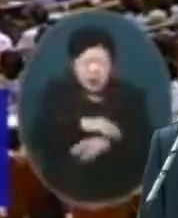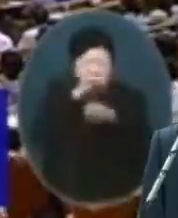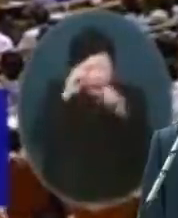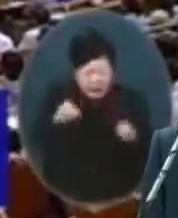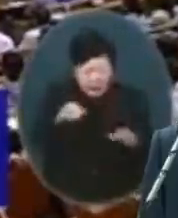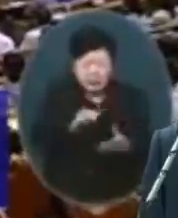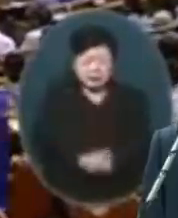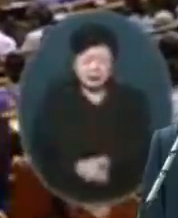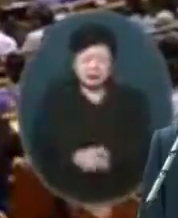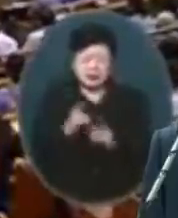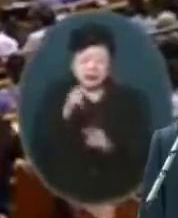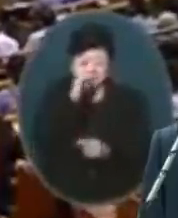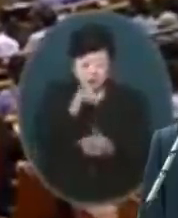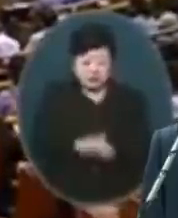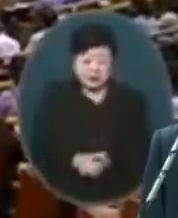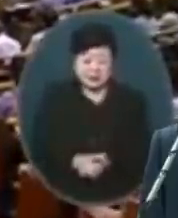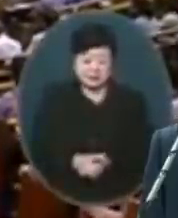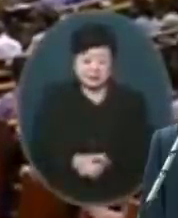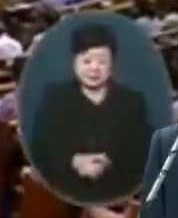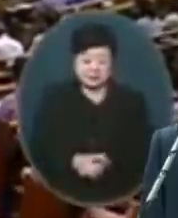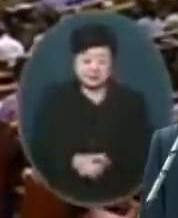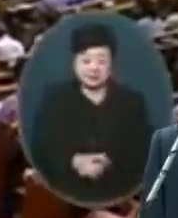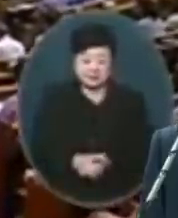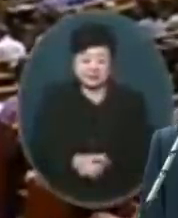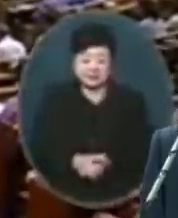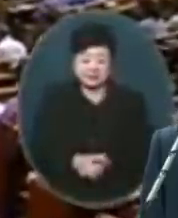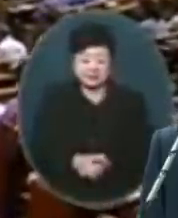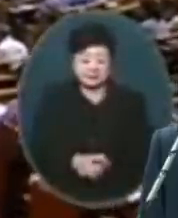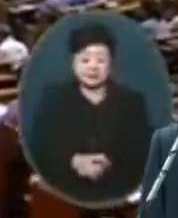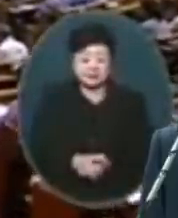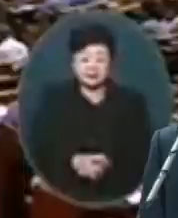허사로다라고 말씀하신 것 같이